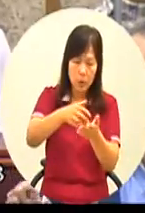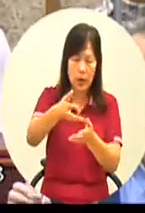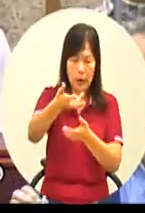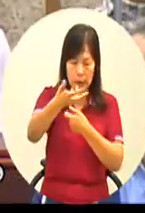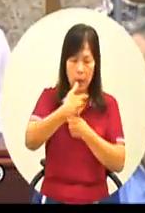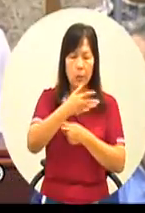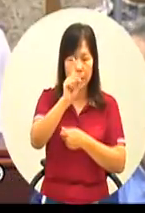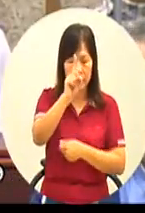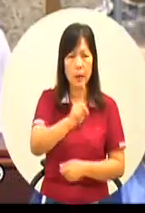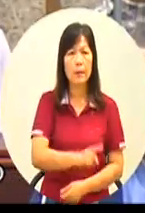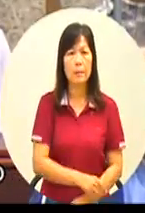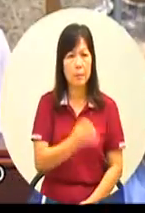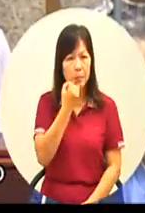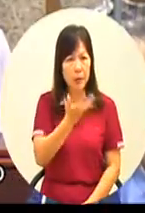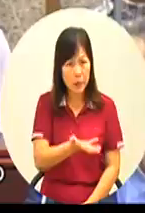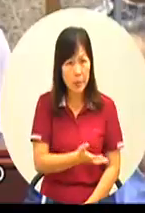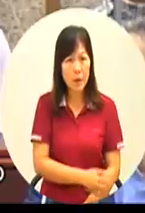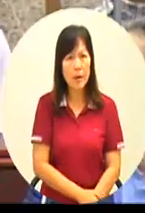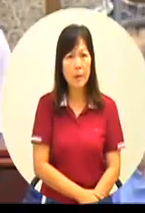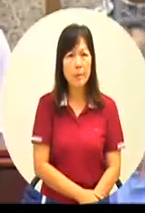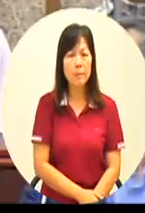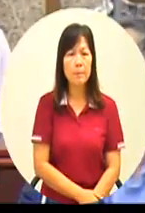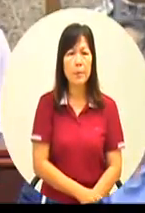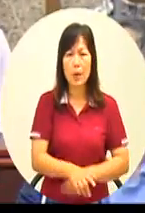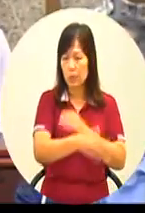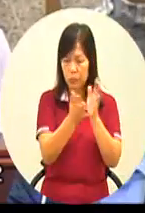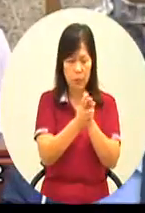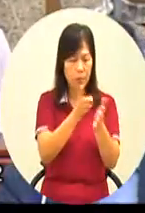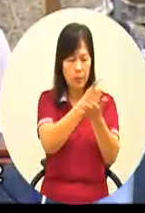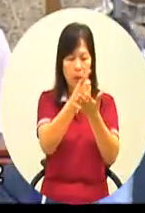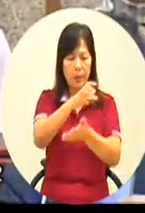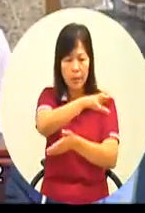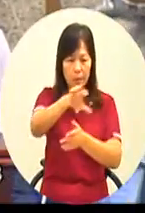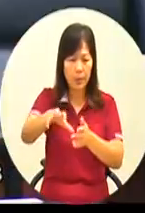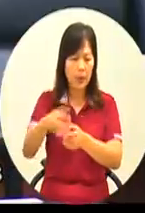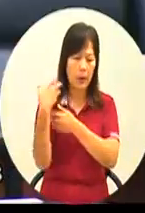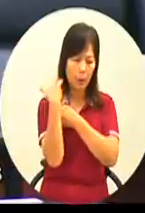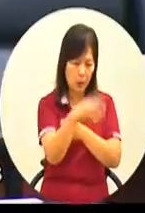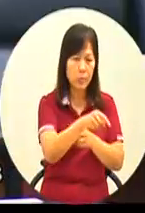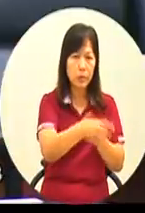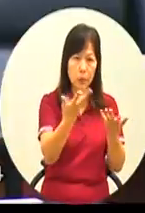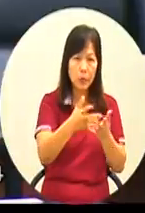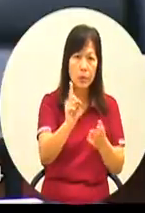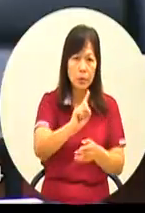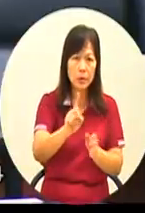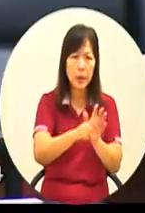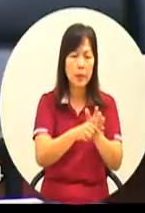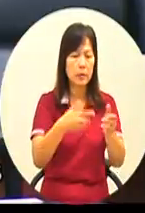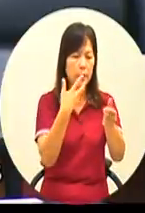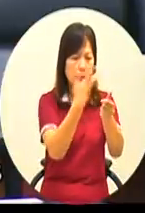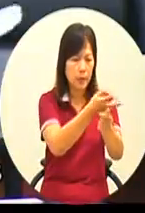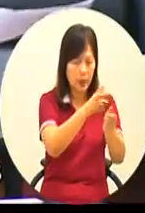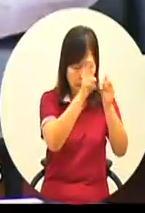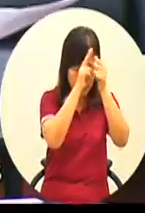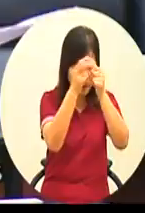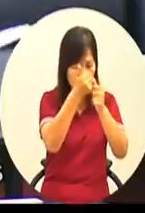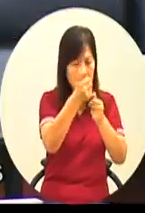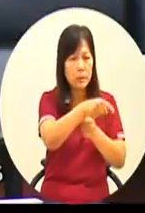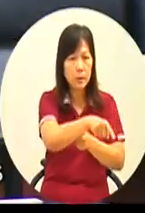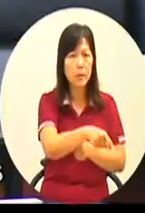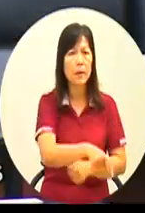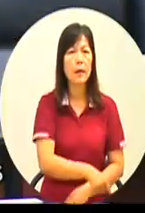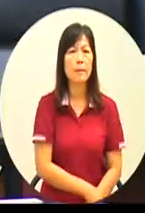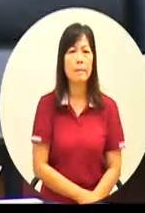我好不好？所有的委托各局处委托的案件请统计出来，只要是给许明春律师